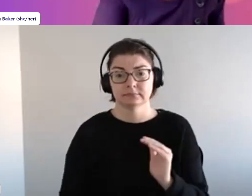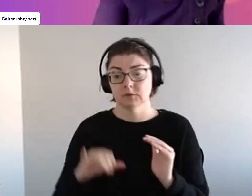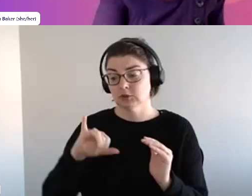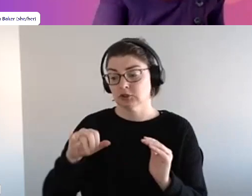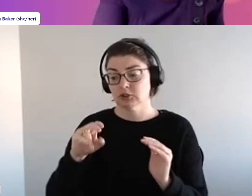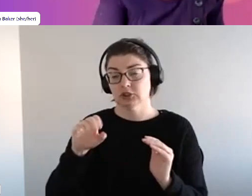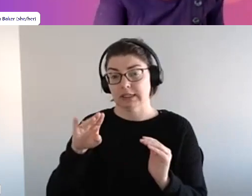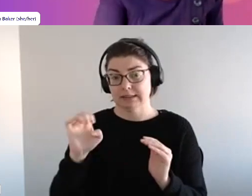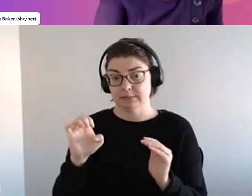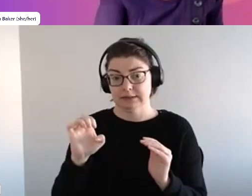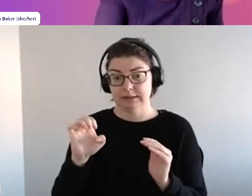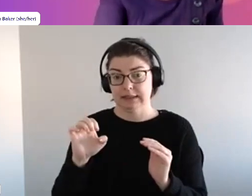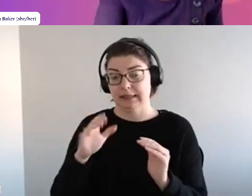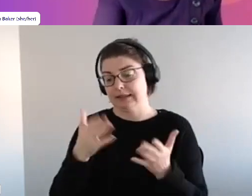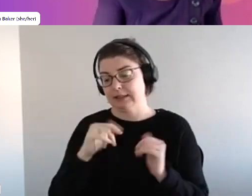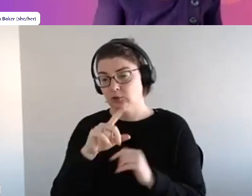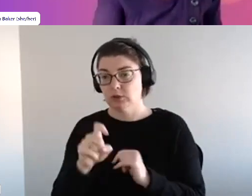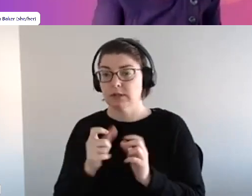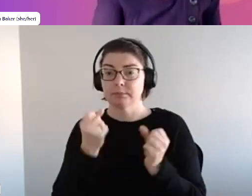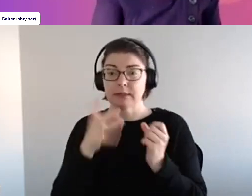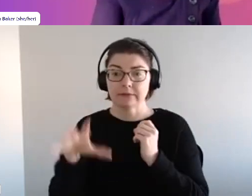la prochaine question est la suivante